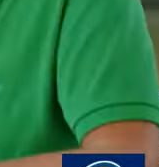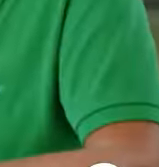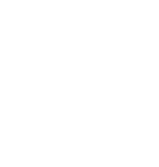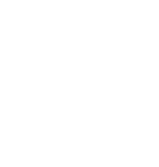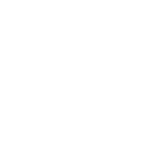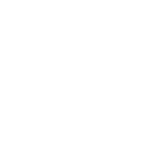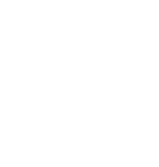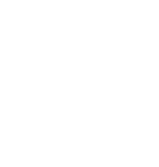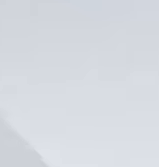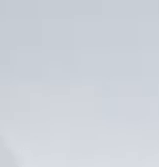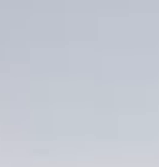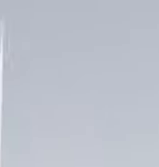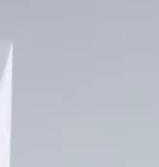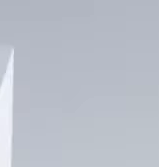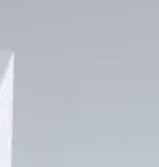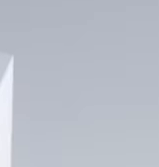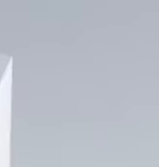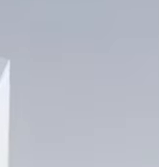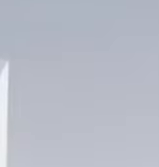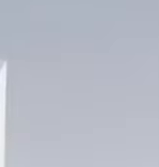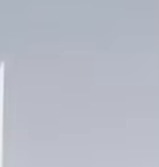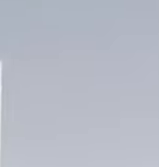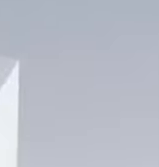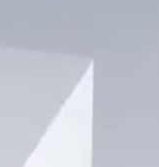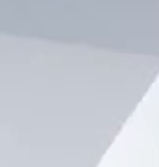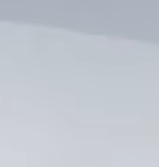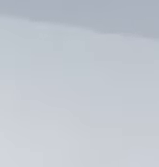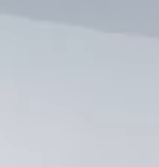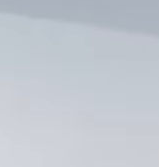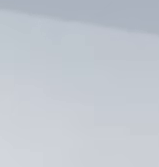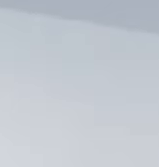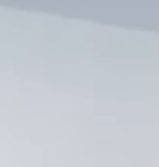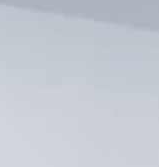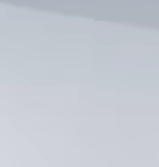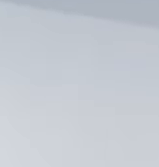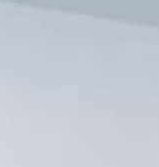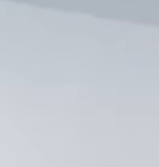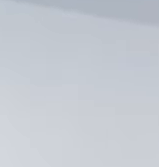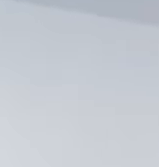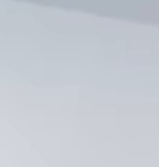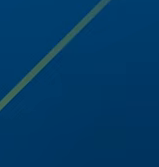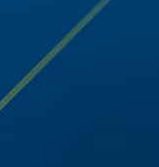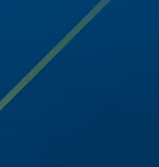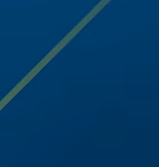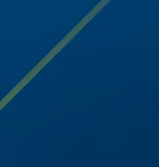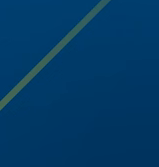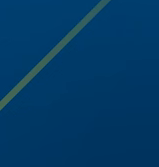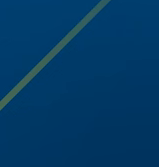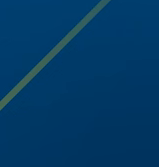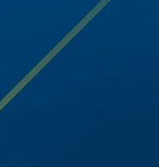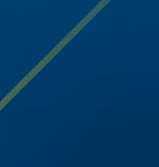saya akan punya jelajahi cara baru mendapatkan informasi download Metro TV extend sekarang